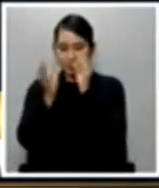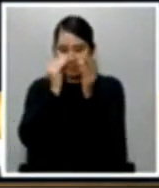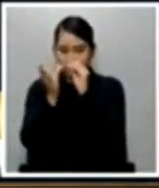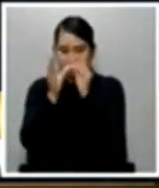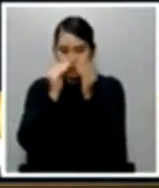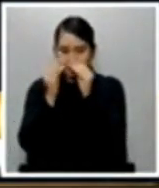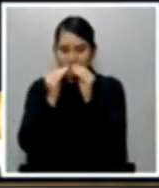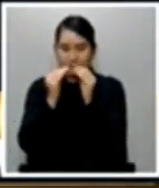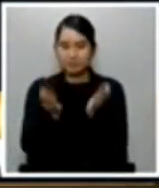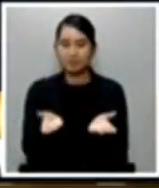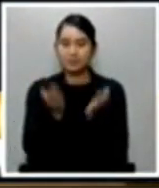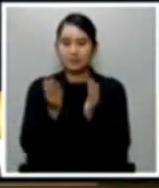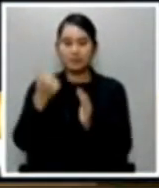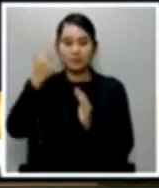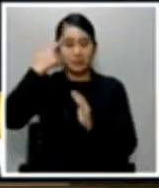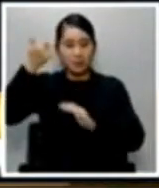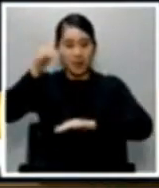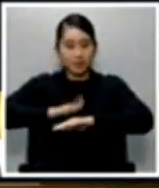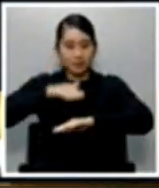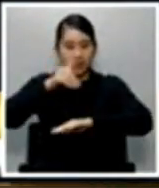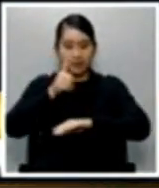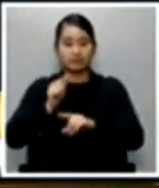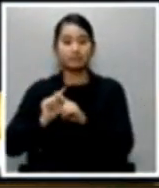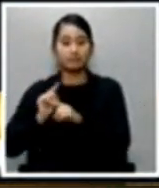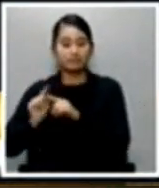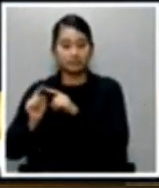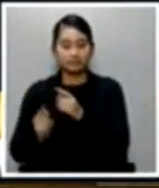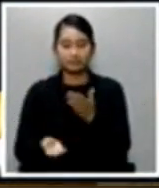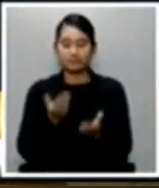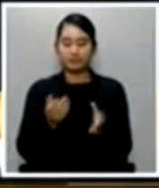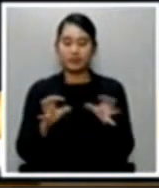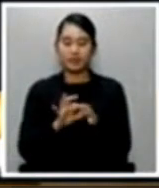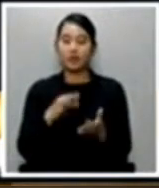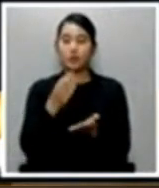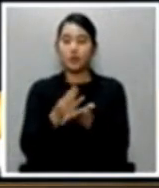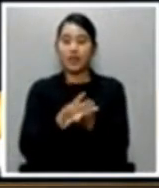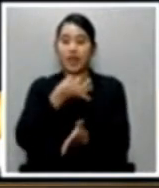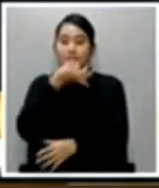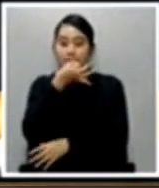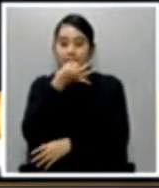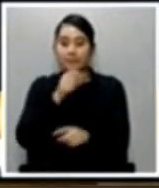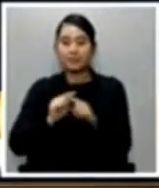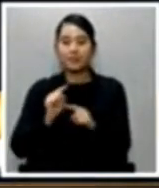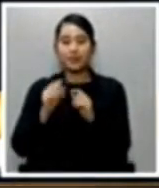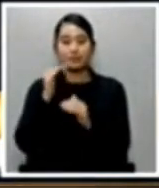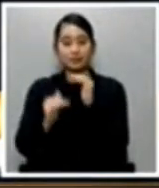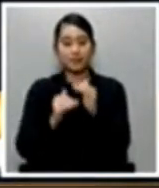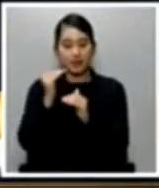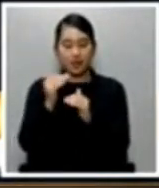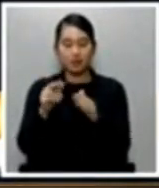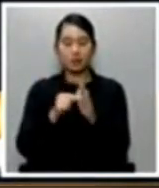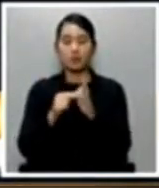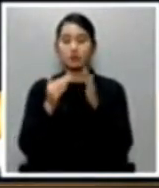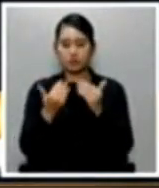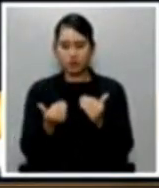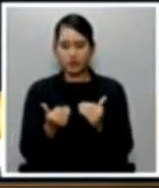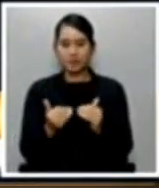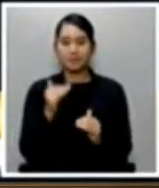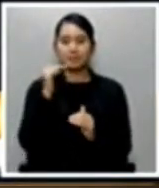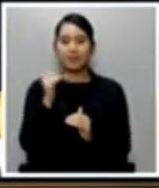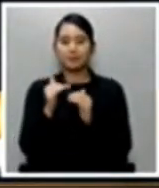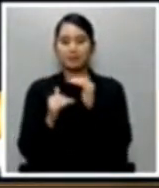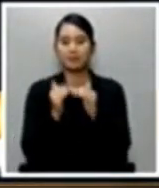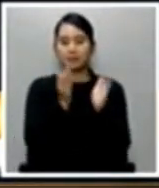ครับที่จะไปยกระดับทักษะนะครับหรือว่าเรื่องของวิชาชีพต่างๆให้มากขึ้นอันนี้เป็นทิศทางที่เรากำลังด